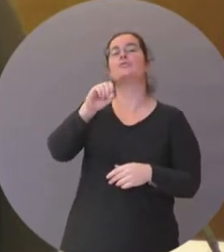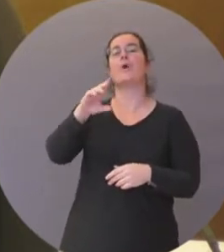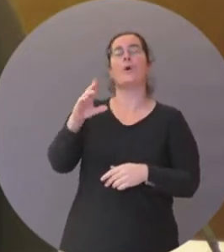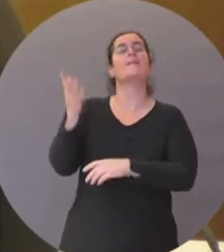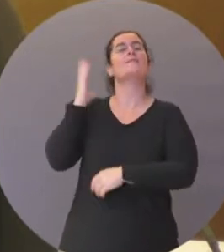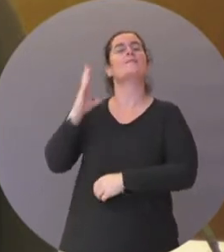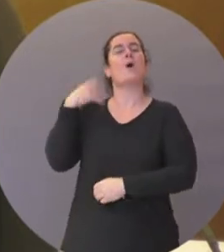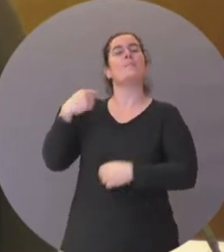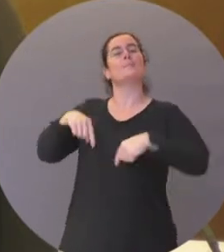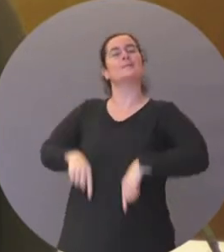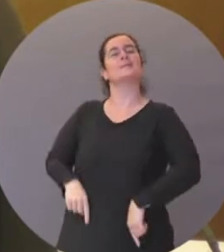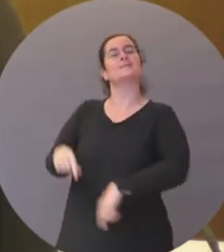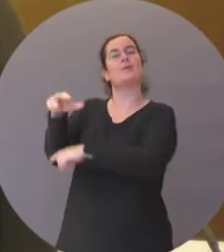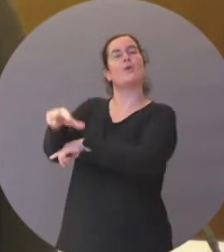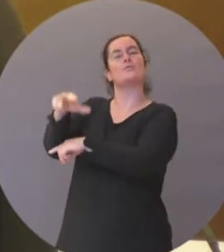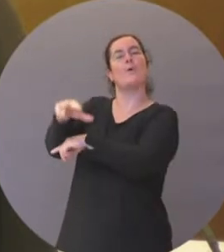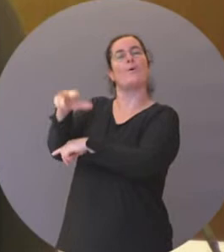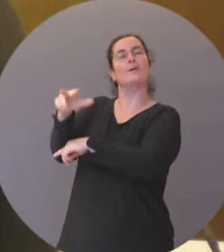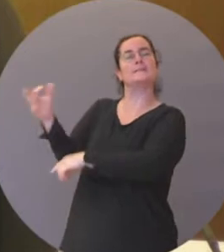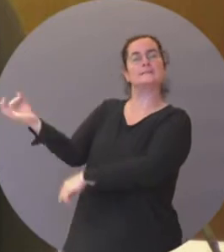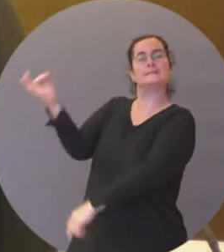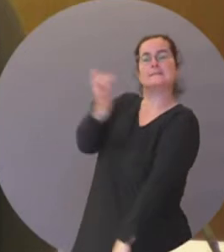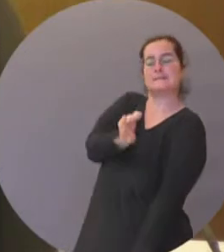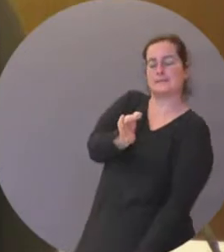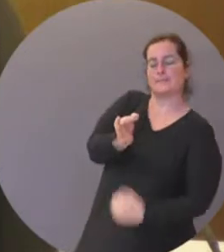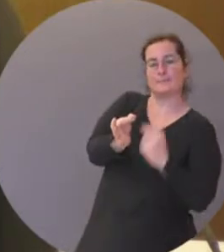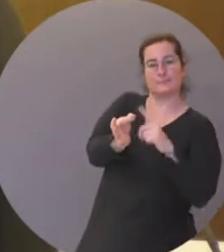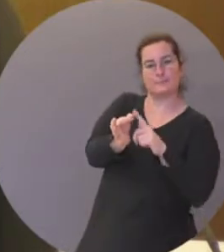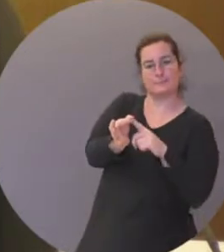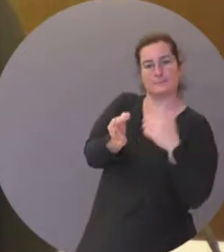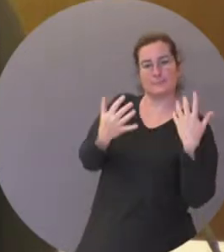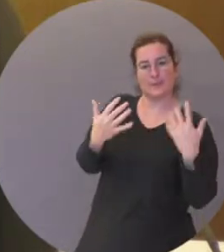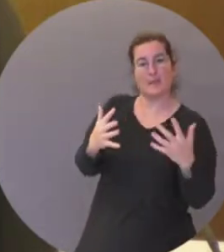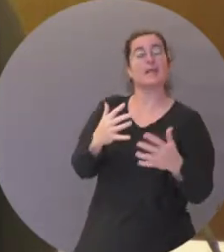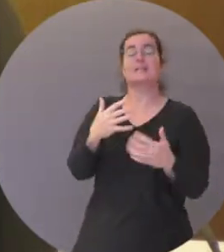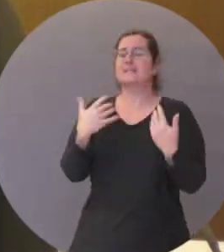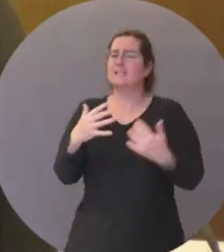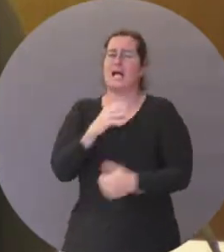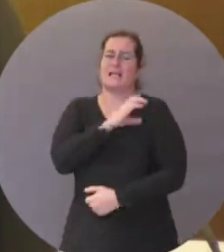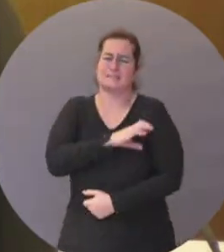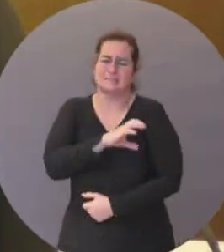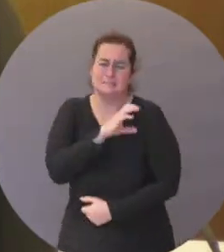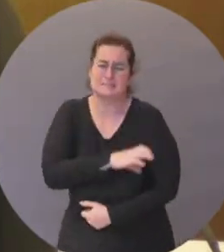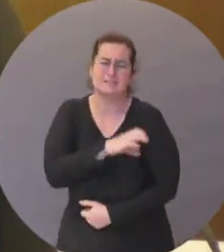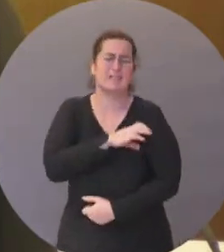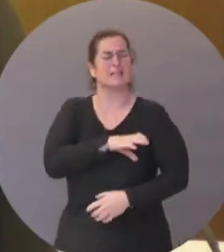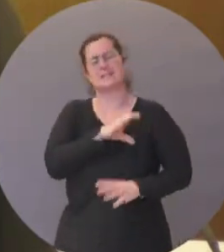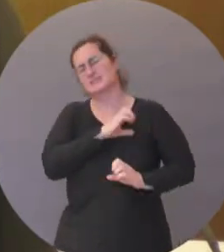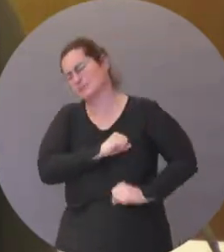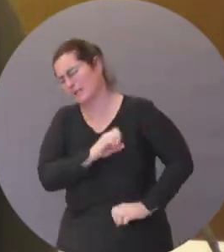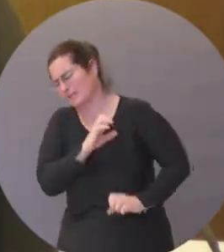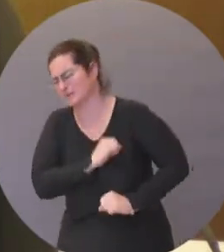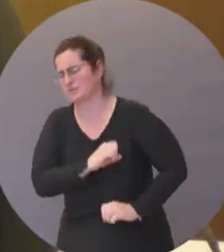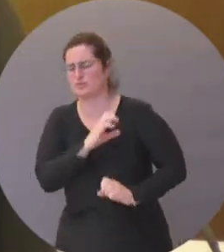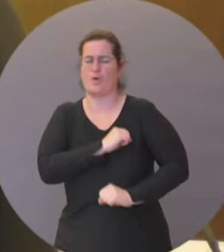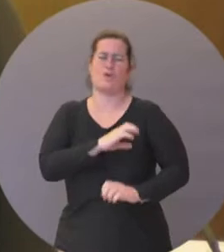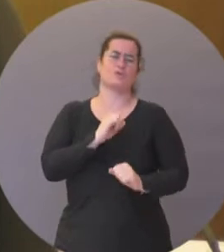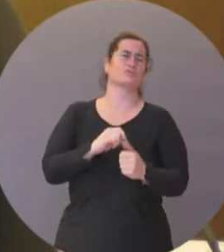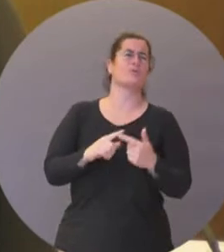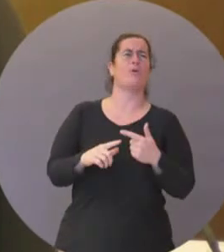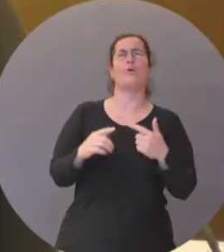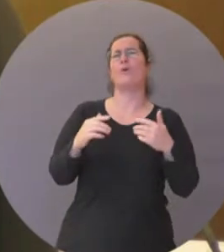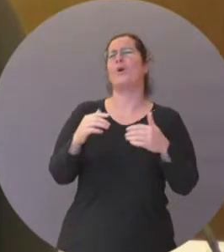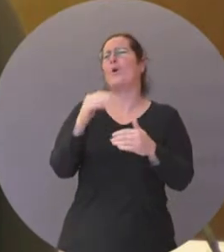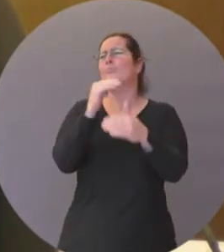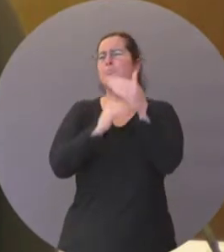c'est des choses qui ont été qui ont été tentés qui ont été dites qui ont été expérimentés un plan de de